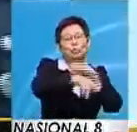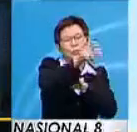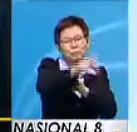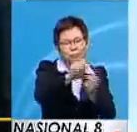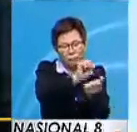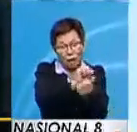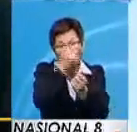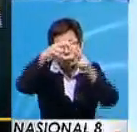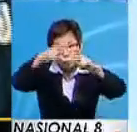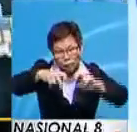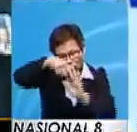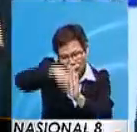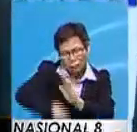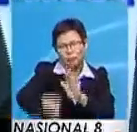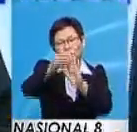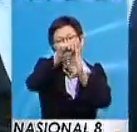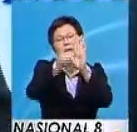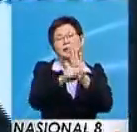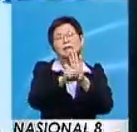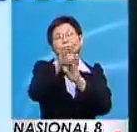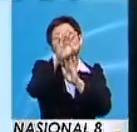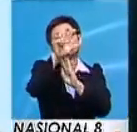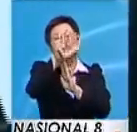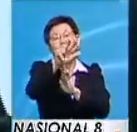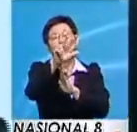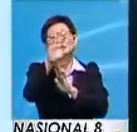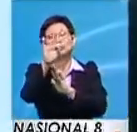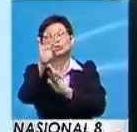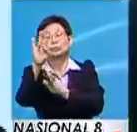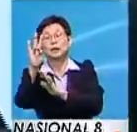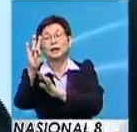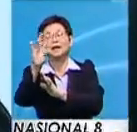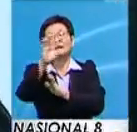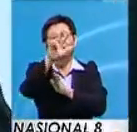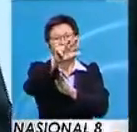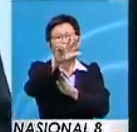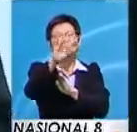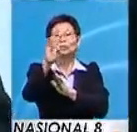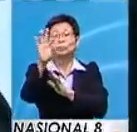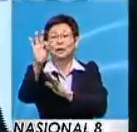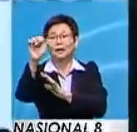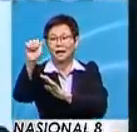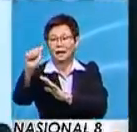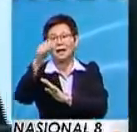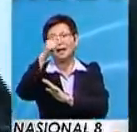disiasat di bawah Seksyen 379A Kanun Keseksaan kerana curi motosikal.